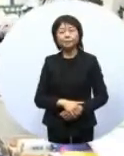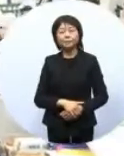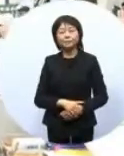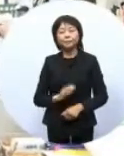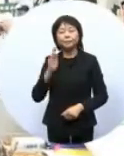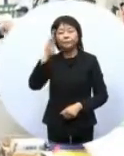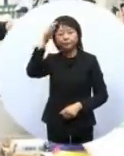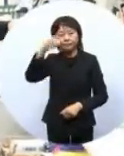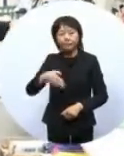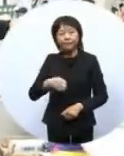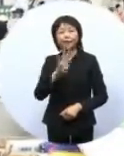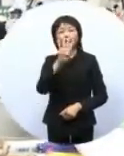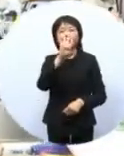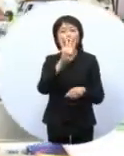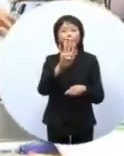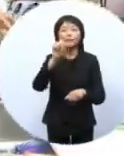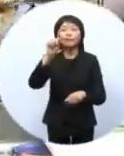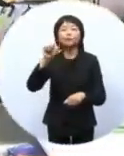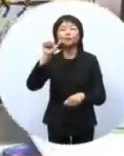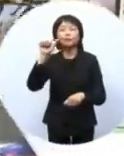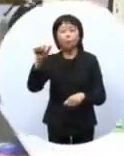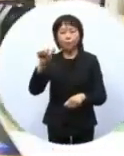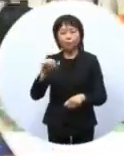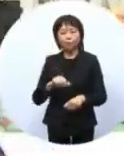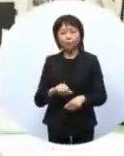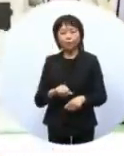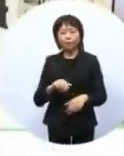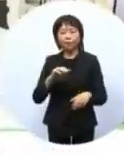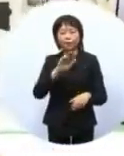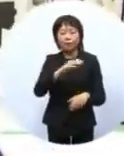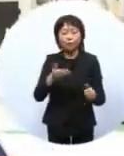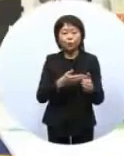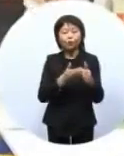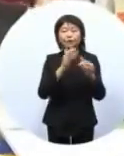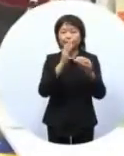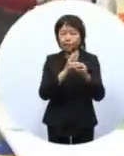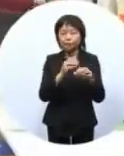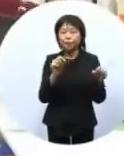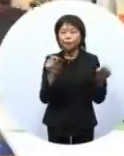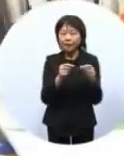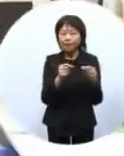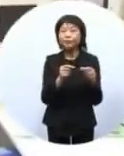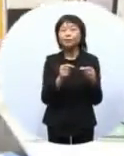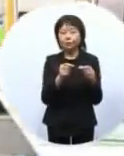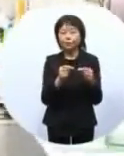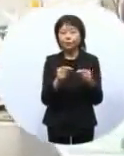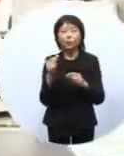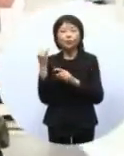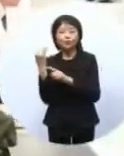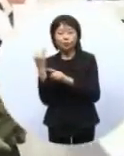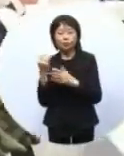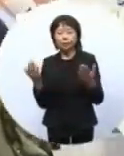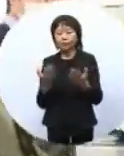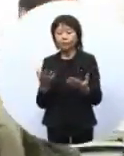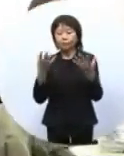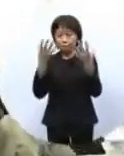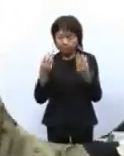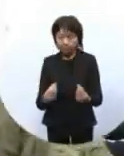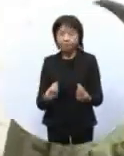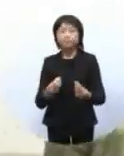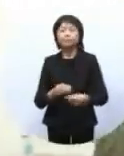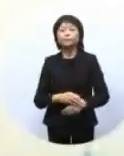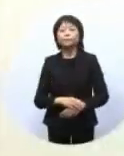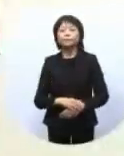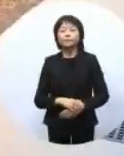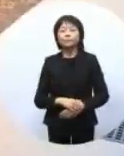夕方4時15分、子育て中で短縮勤務を利用している須藤さんの業務が終わりました。